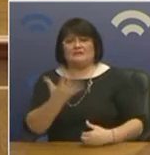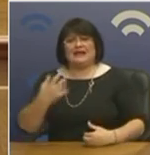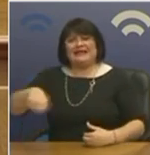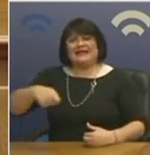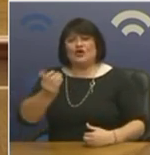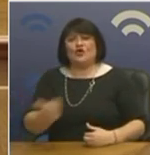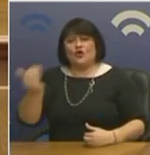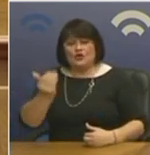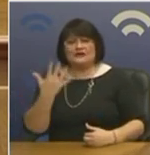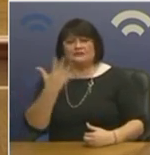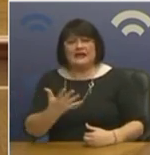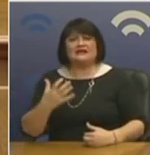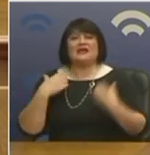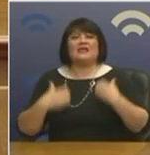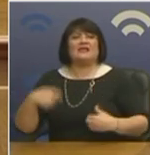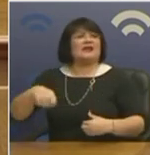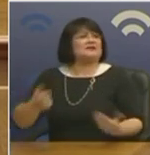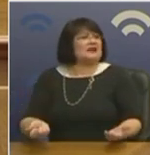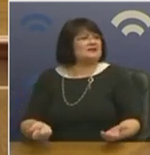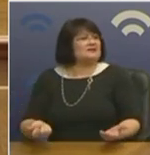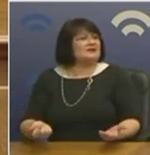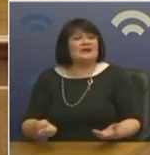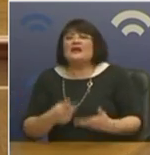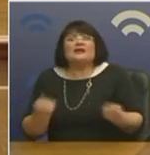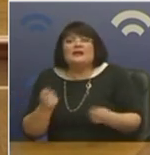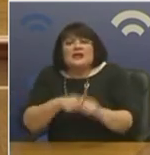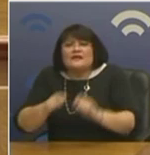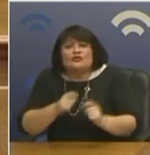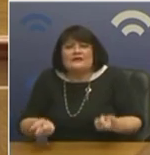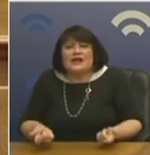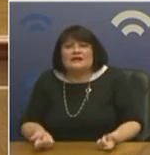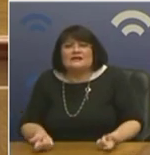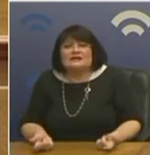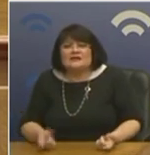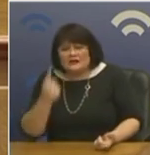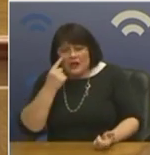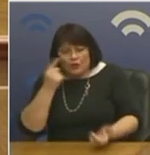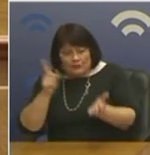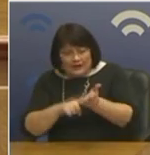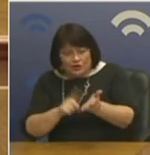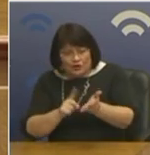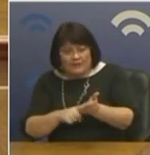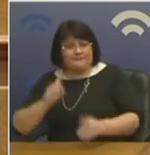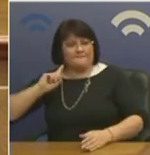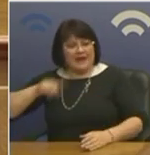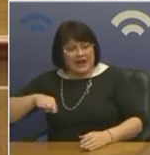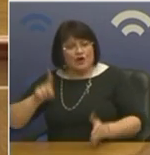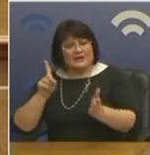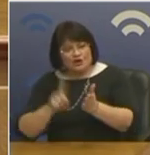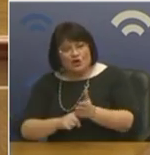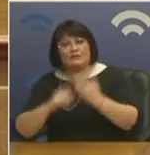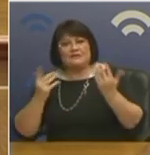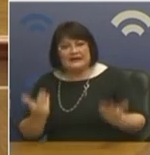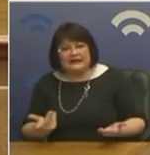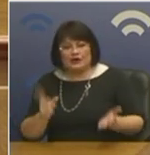Πάγο. Το προτείναμε, γράφος, γίνεται αύριο το πρωί. Γιατί δεν το κάνετε? Για να μπορούμε ποιοι νόμοι είναι παράνομοι ή νόμιμοι, ή ποιος νόμος